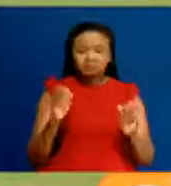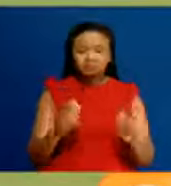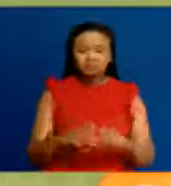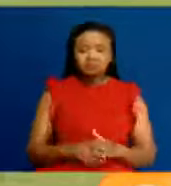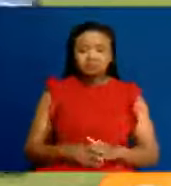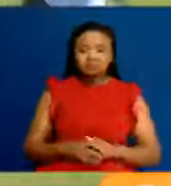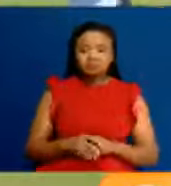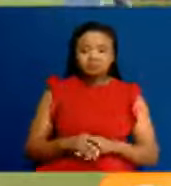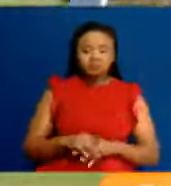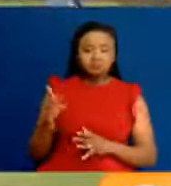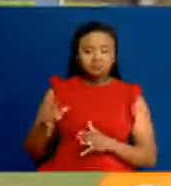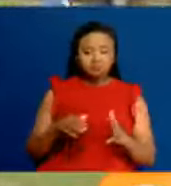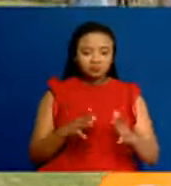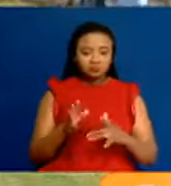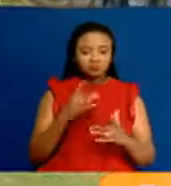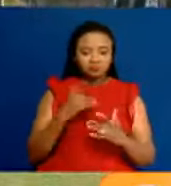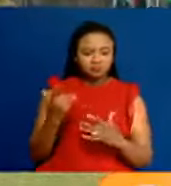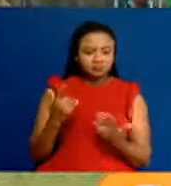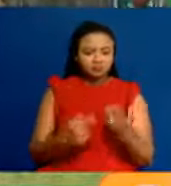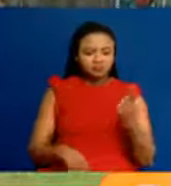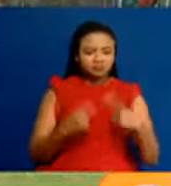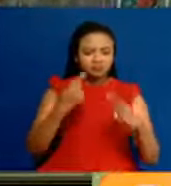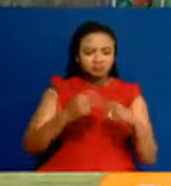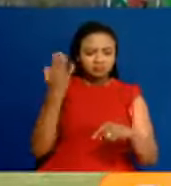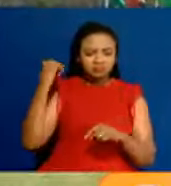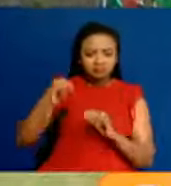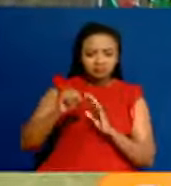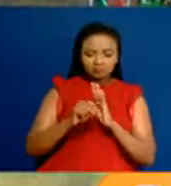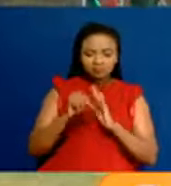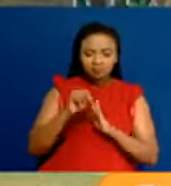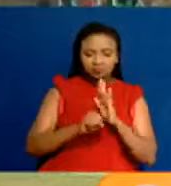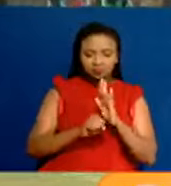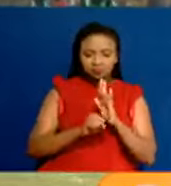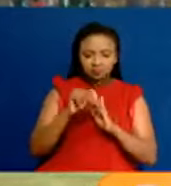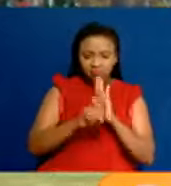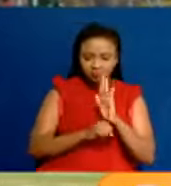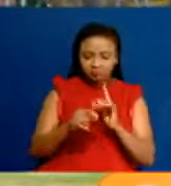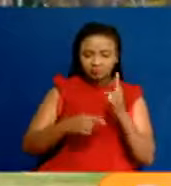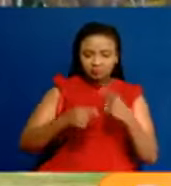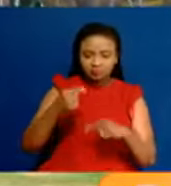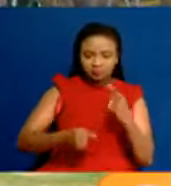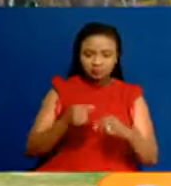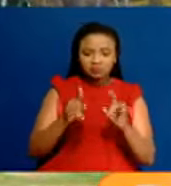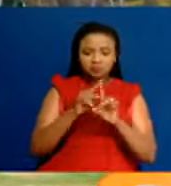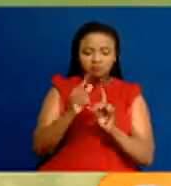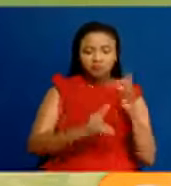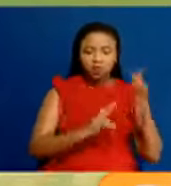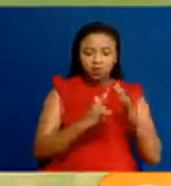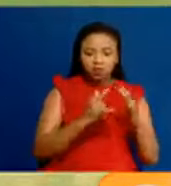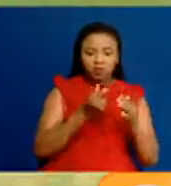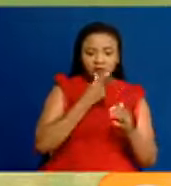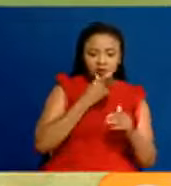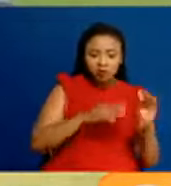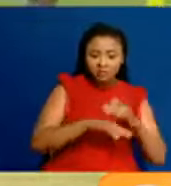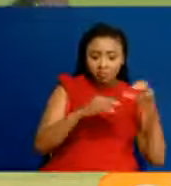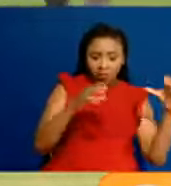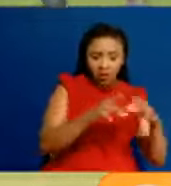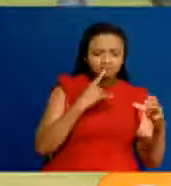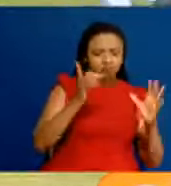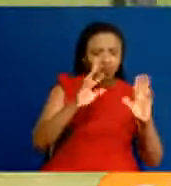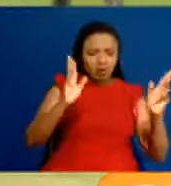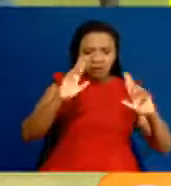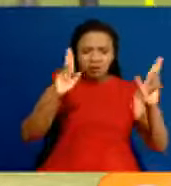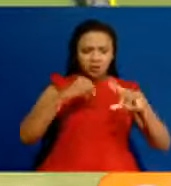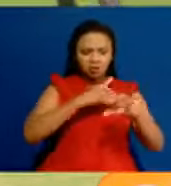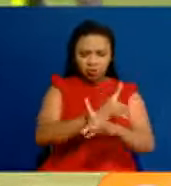Ya kushinda taji lao la 20 msimu jana kwa tofauti ya alama moja, mabingwa tetezi Gor Mahia wanasema wako tayari kutetea taji